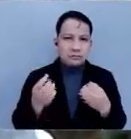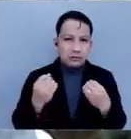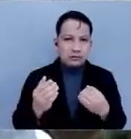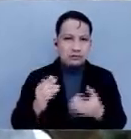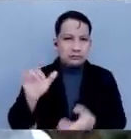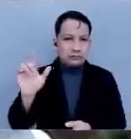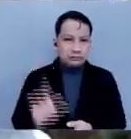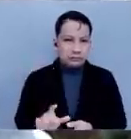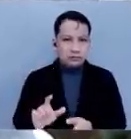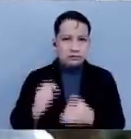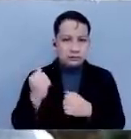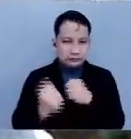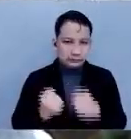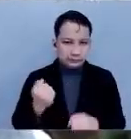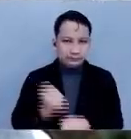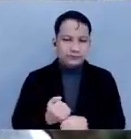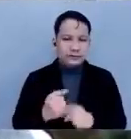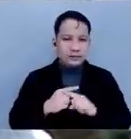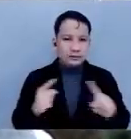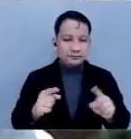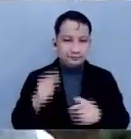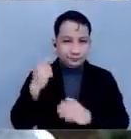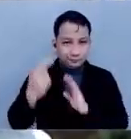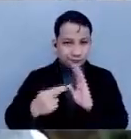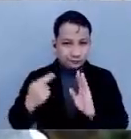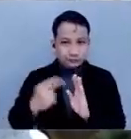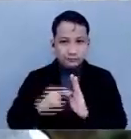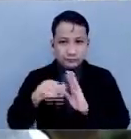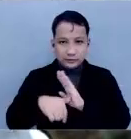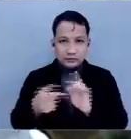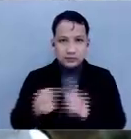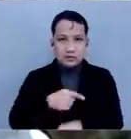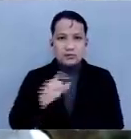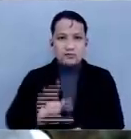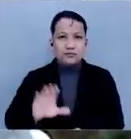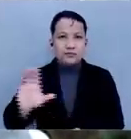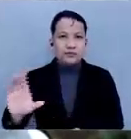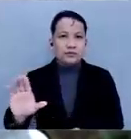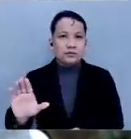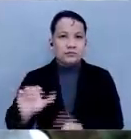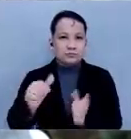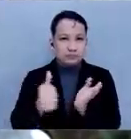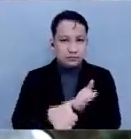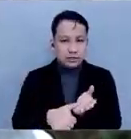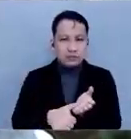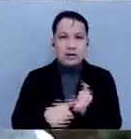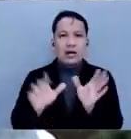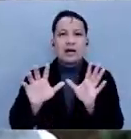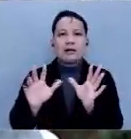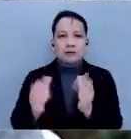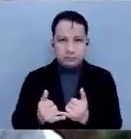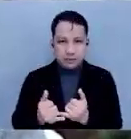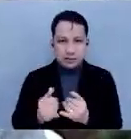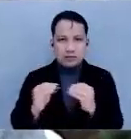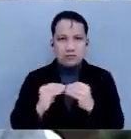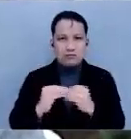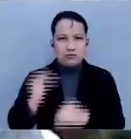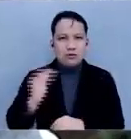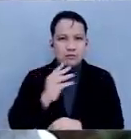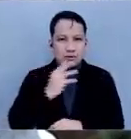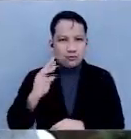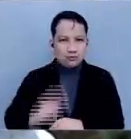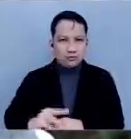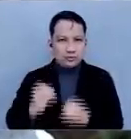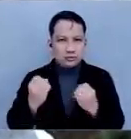sa kasaysayan. Sa record kasi ng COMELEC, mula sa lahat ng klase ng halalan, ang pambarangay talaga ang madalas na may pinakamataas na bilang ng